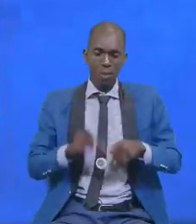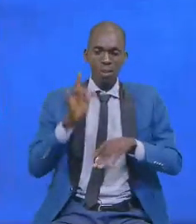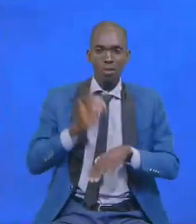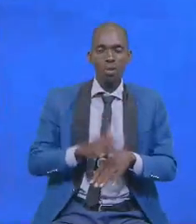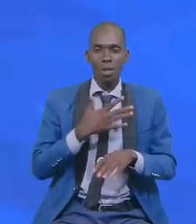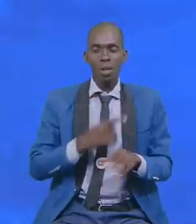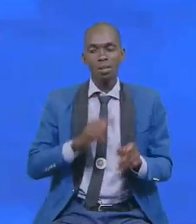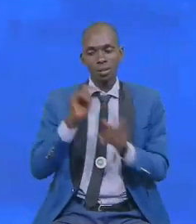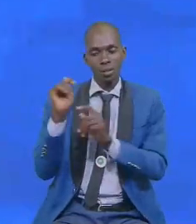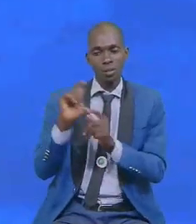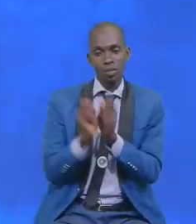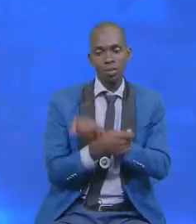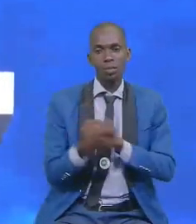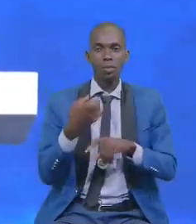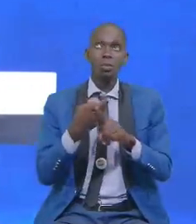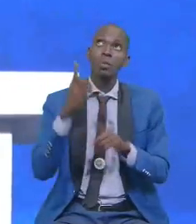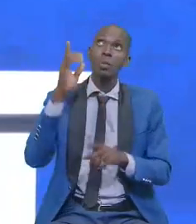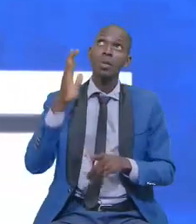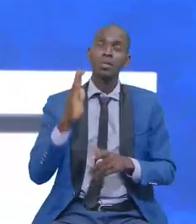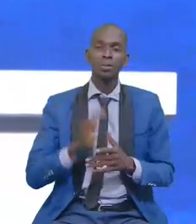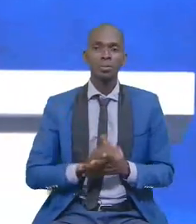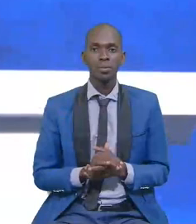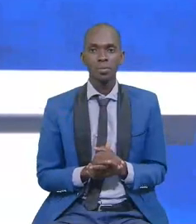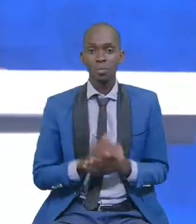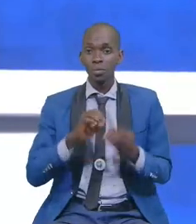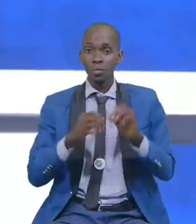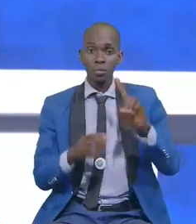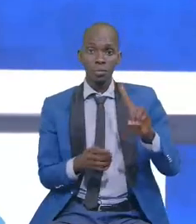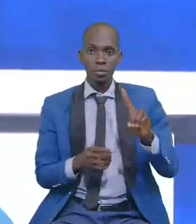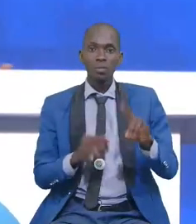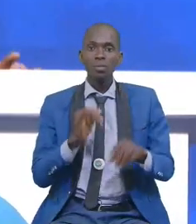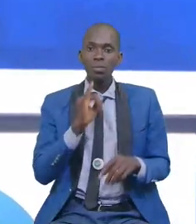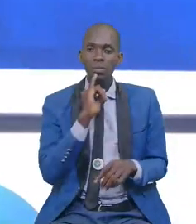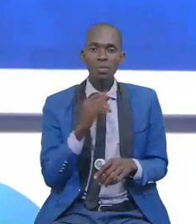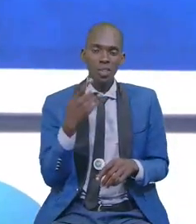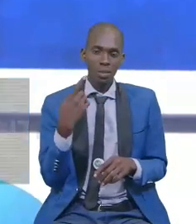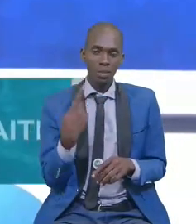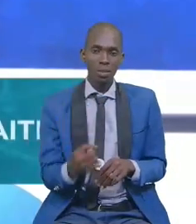Considérons-les un à un afin d'avoir la touche et la transformation personnelle du Seigneur.